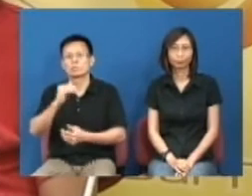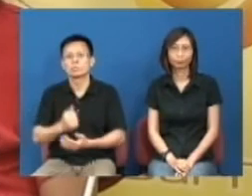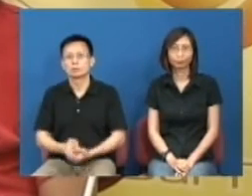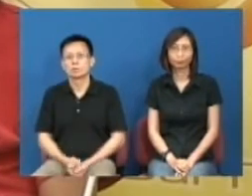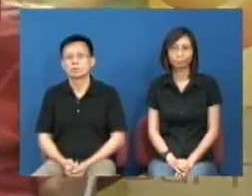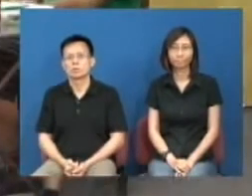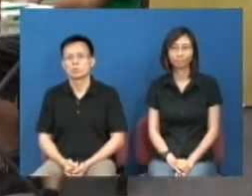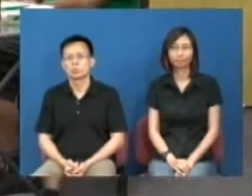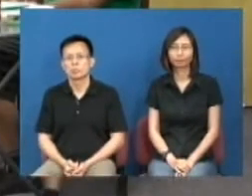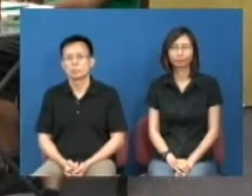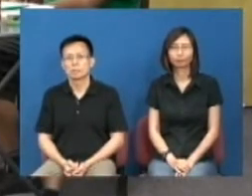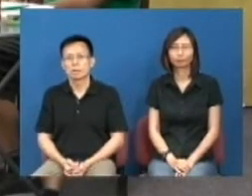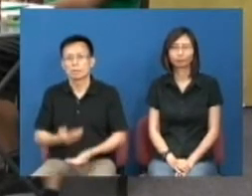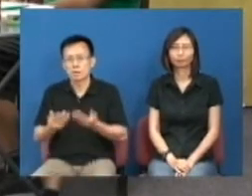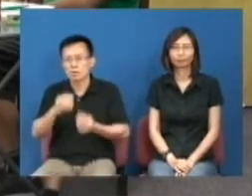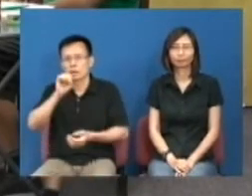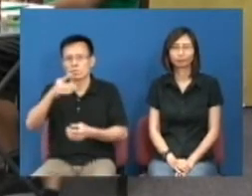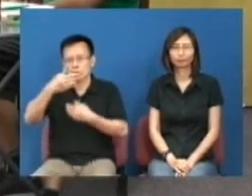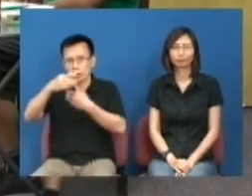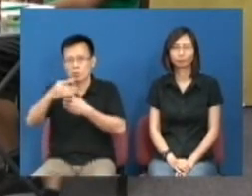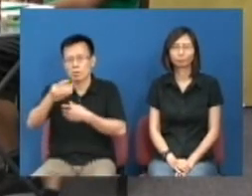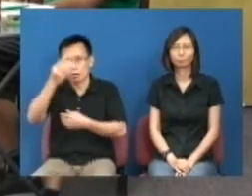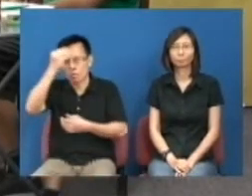咩難，係咪？或者叫其他嘅學者嚟